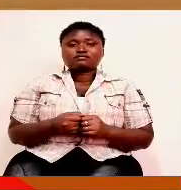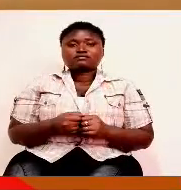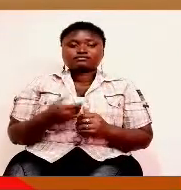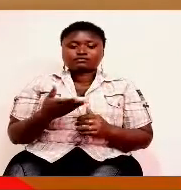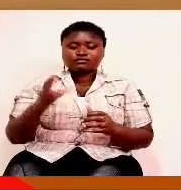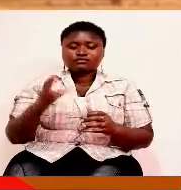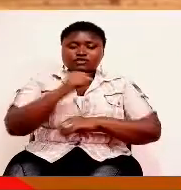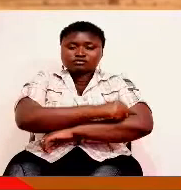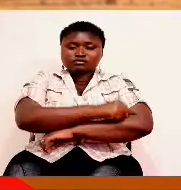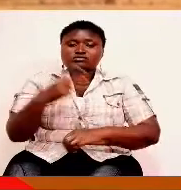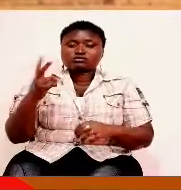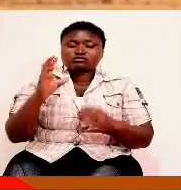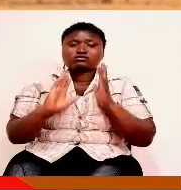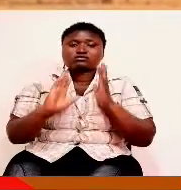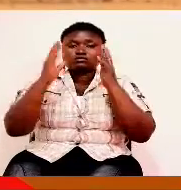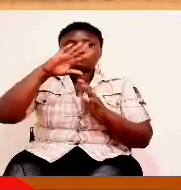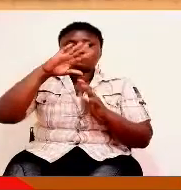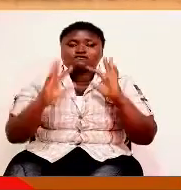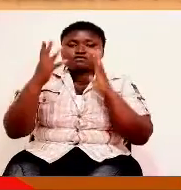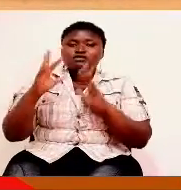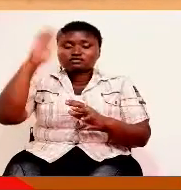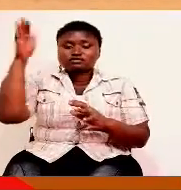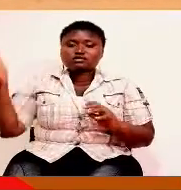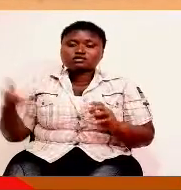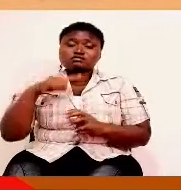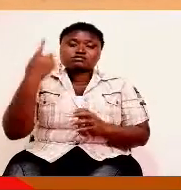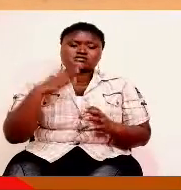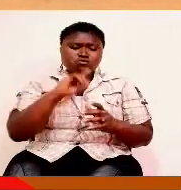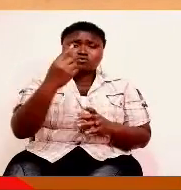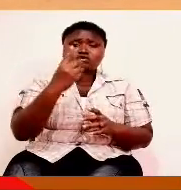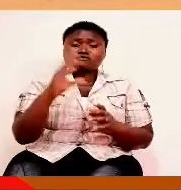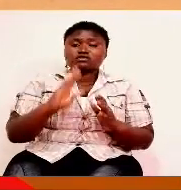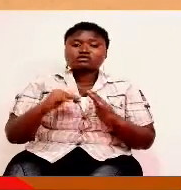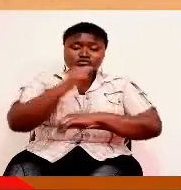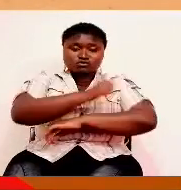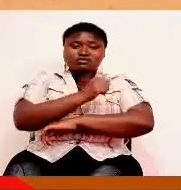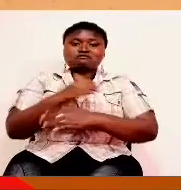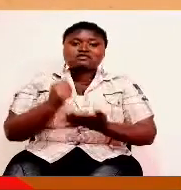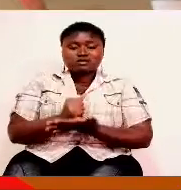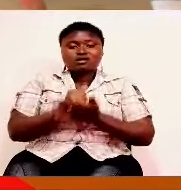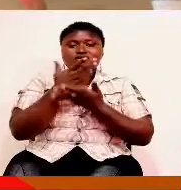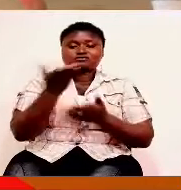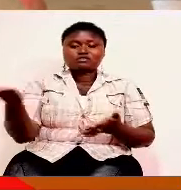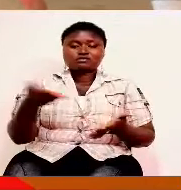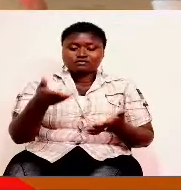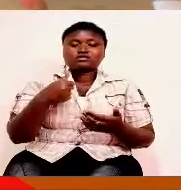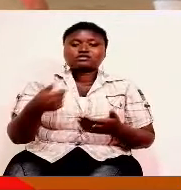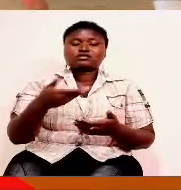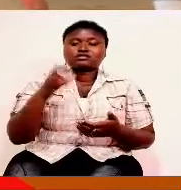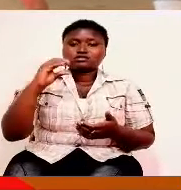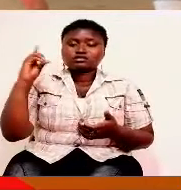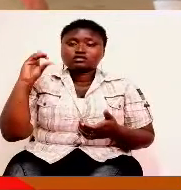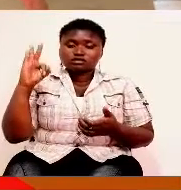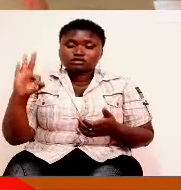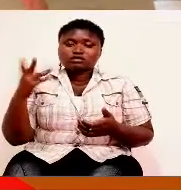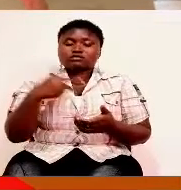wa muthingi wa Forest Hill ni umwe wa mathukuru maria magunikite kumana na kigina giki hari makiria wakiwa